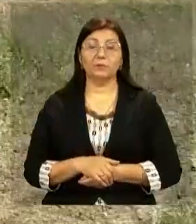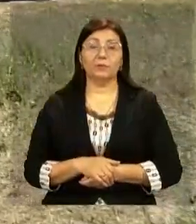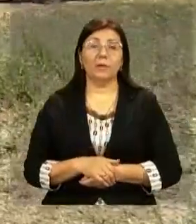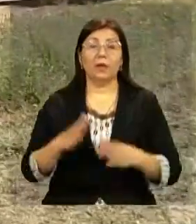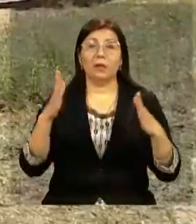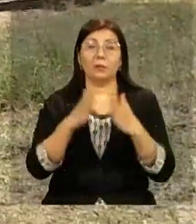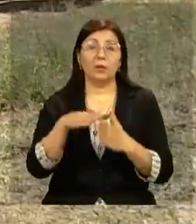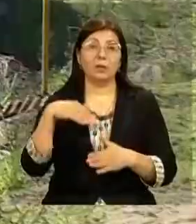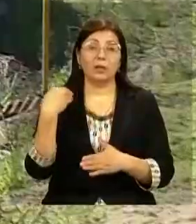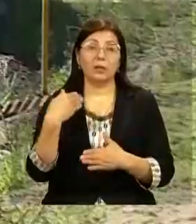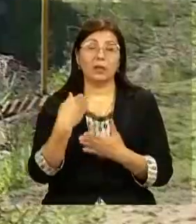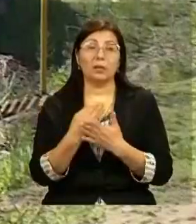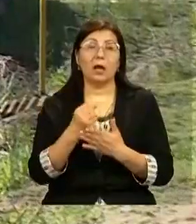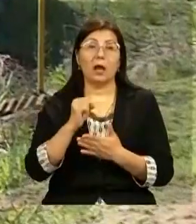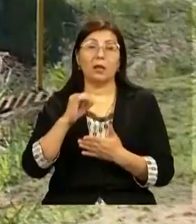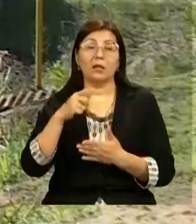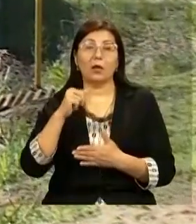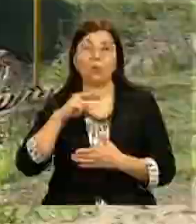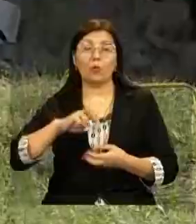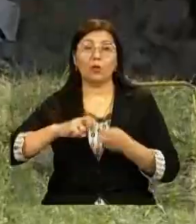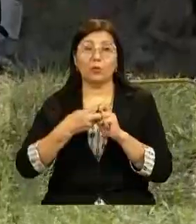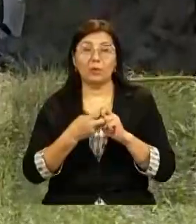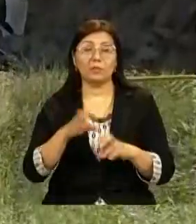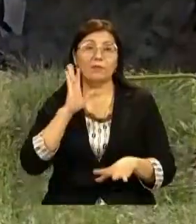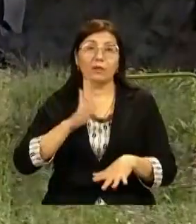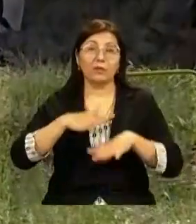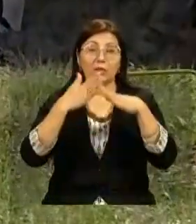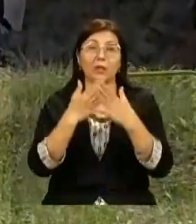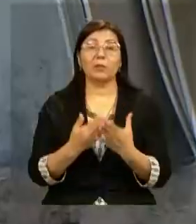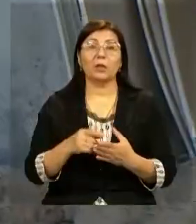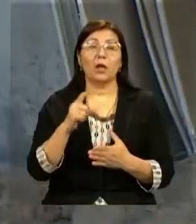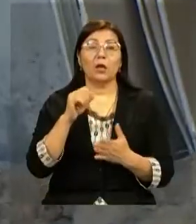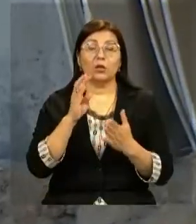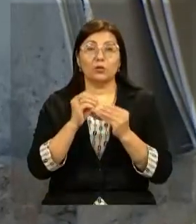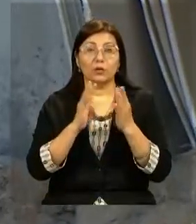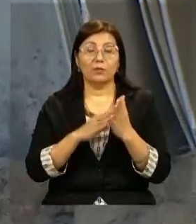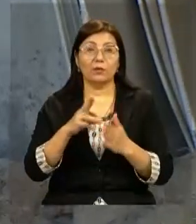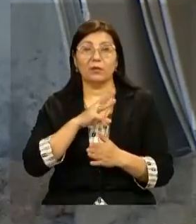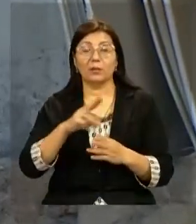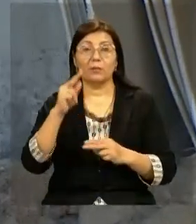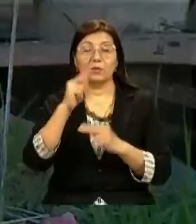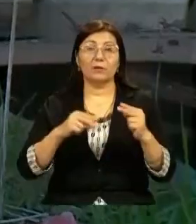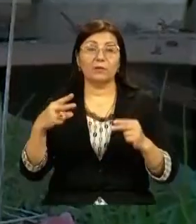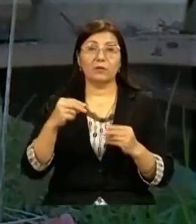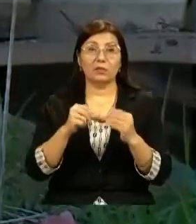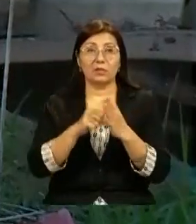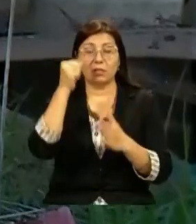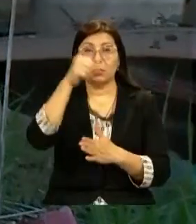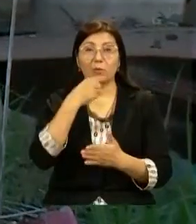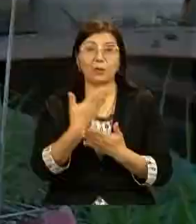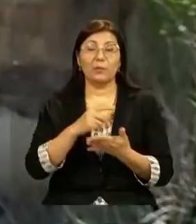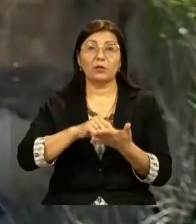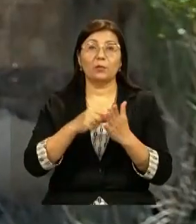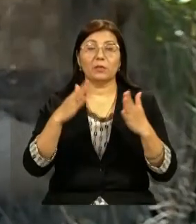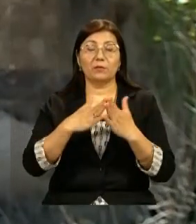Жилой дом Актюбинки Айнагуль Ишниязова серьезно повредило в ходе паводка. Строение площадью 119 квадратных метров было возведено в 2006 году. В пятикомнатном